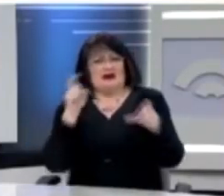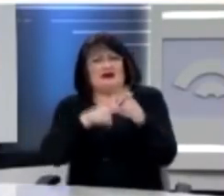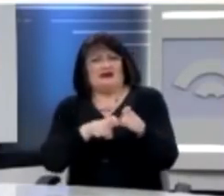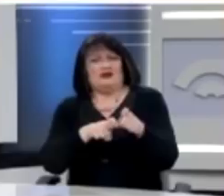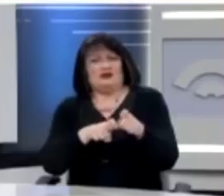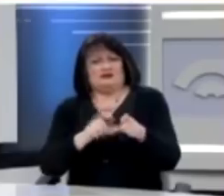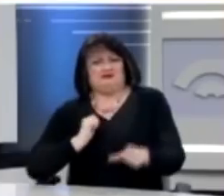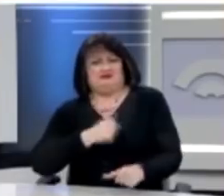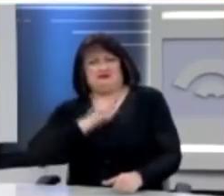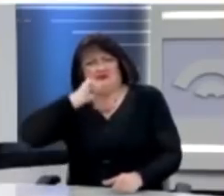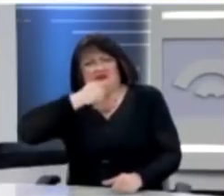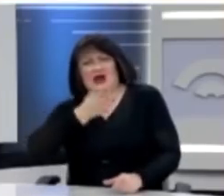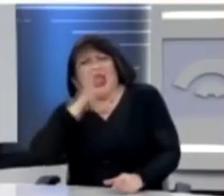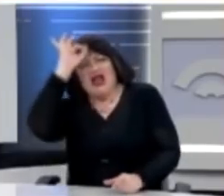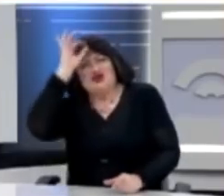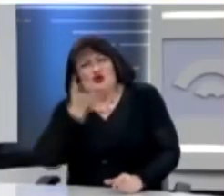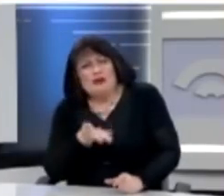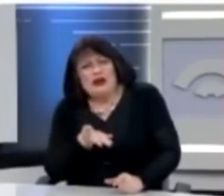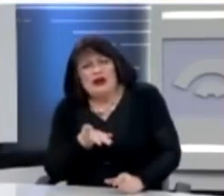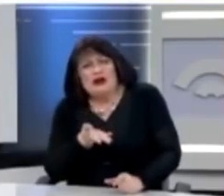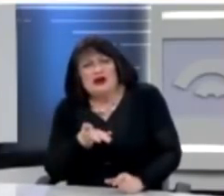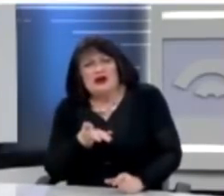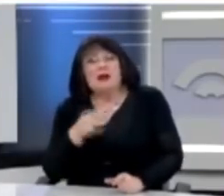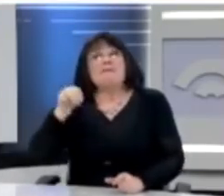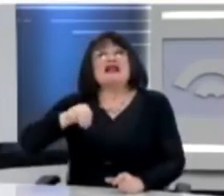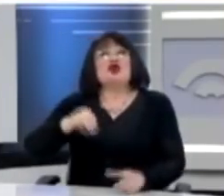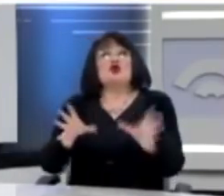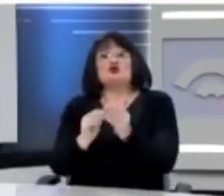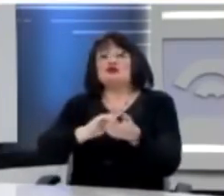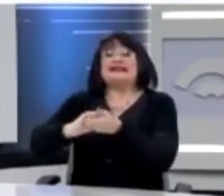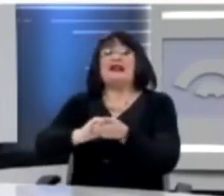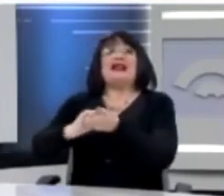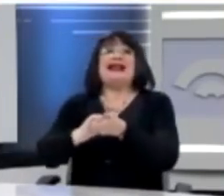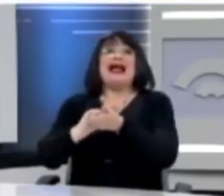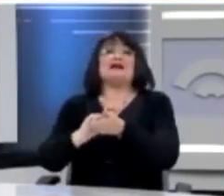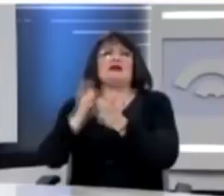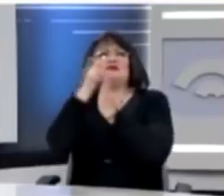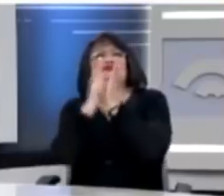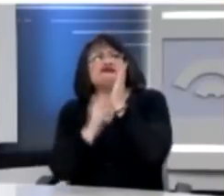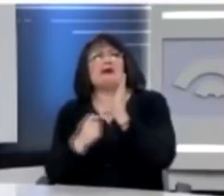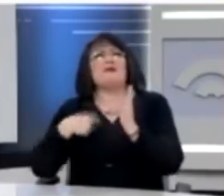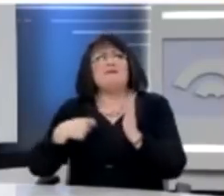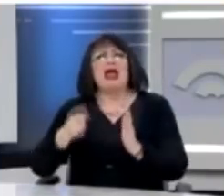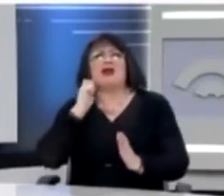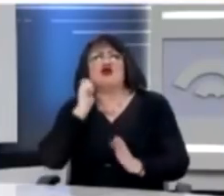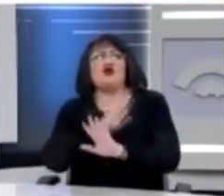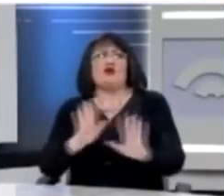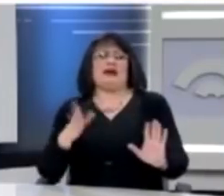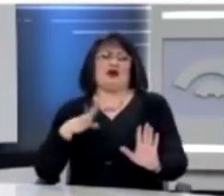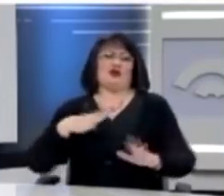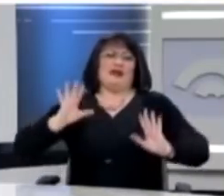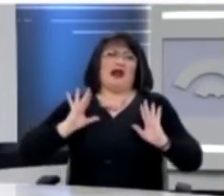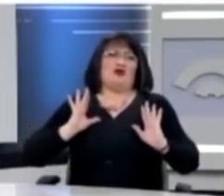ασφάλειας? Το Μητρό είναι θέμα των συνδικάτων. Να έχουν το Μητρό τους όπως αυτά